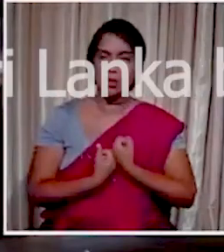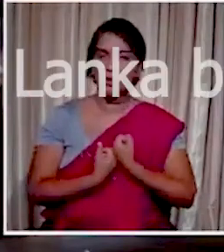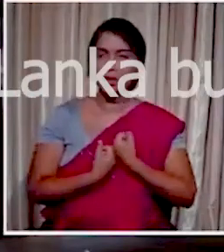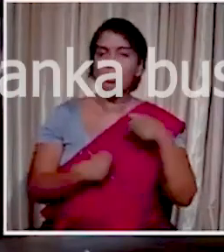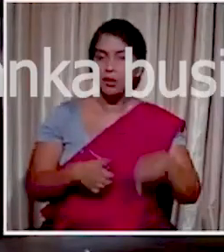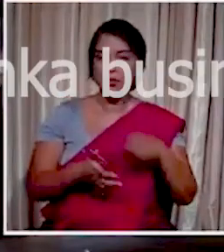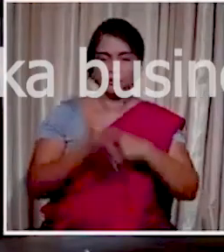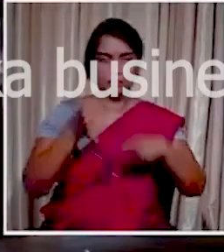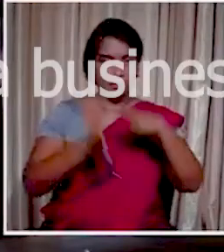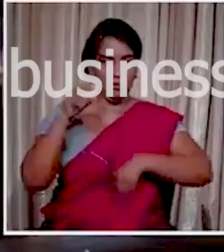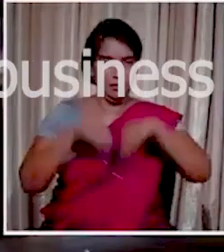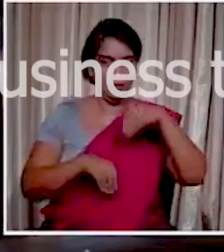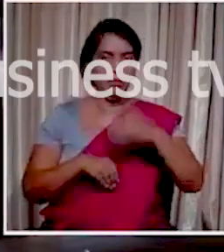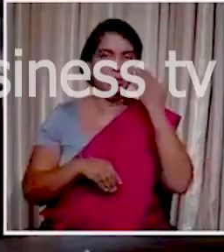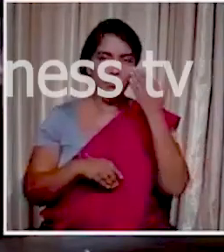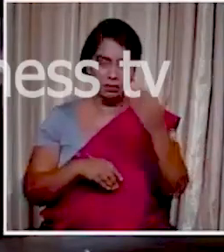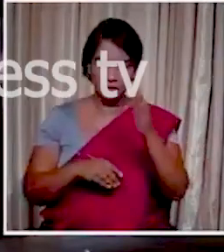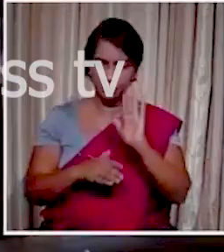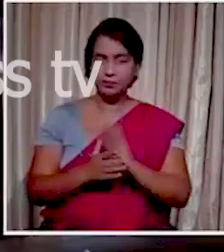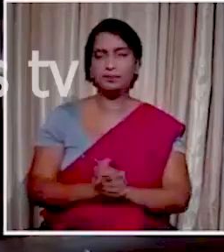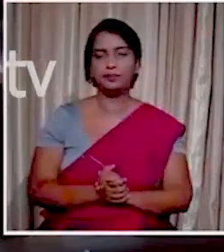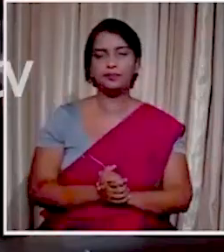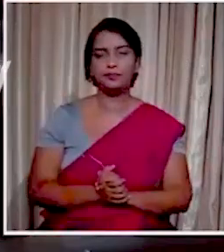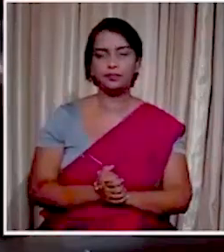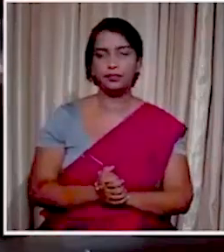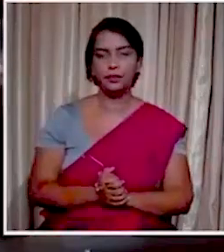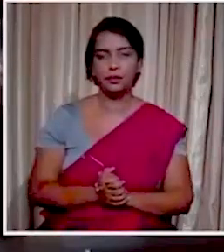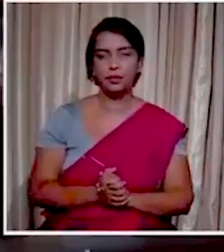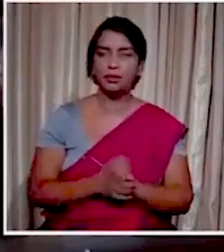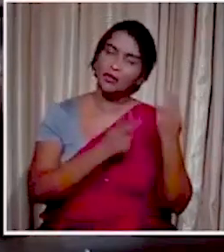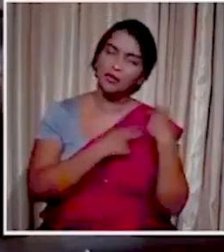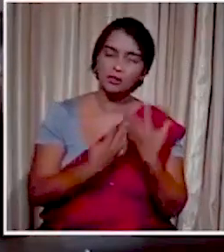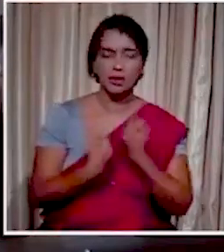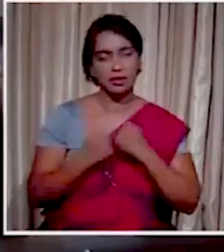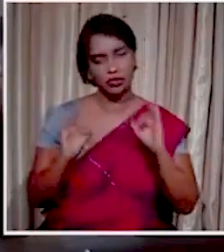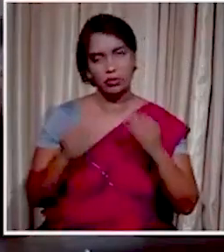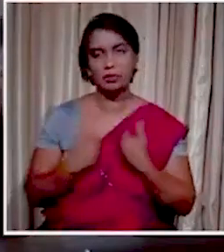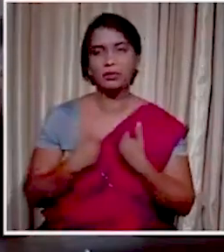मेम चांद प्रतिपले तुलिं पेन्नन बव ए बारगन लैसी